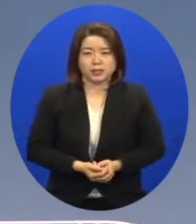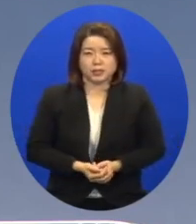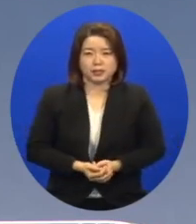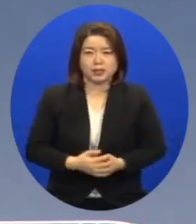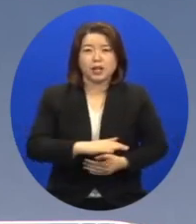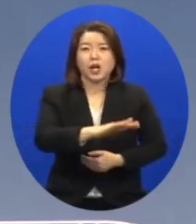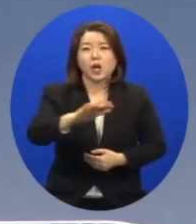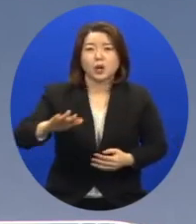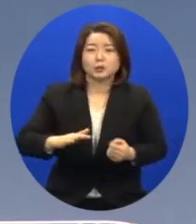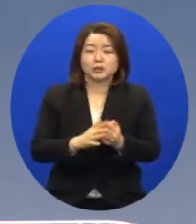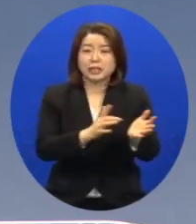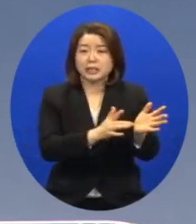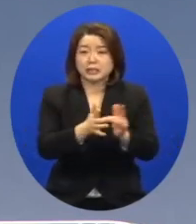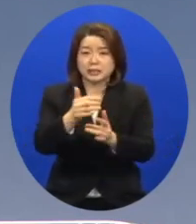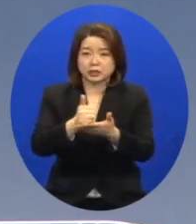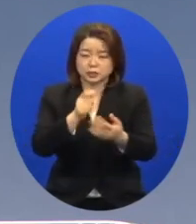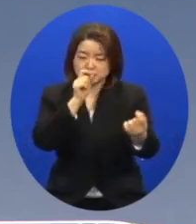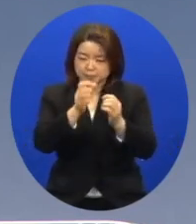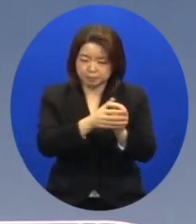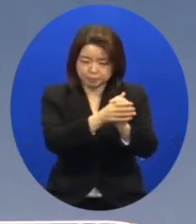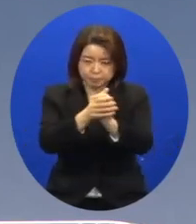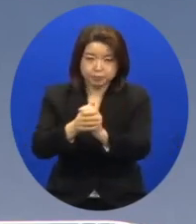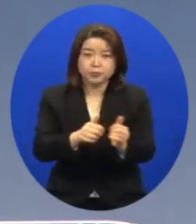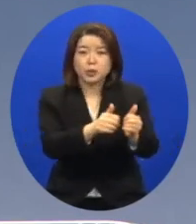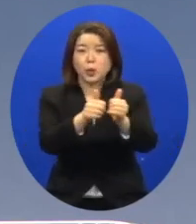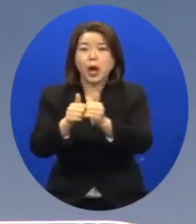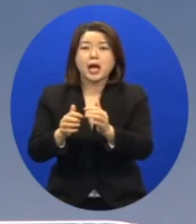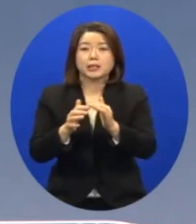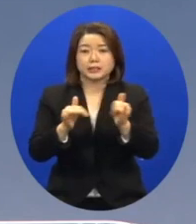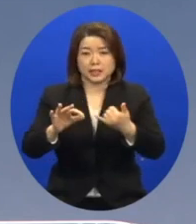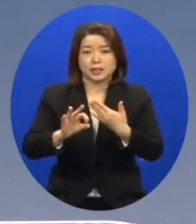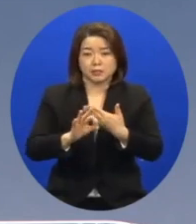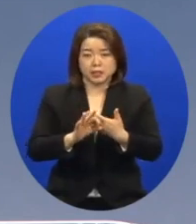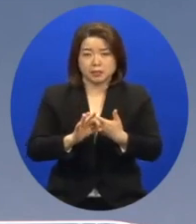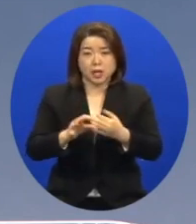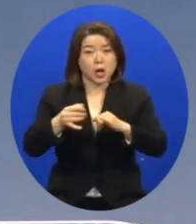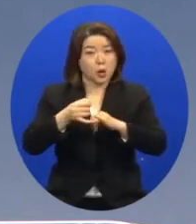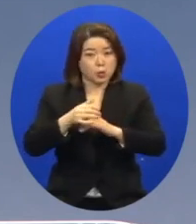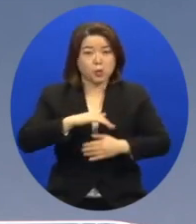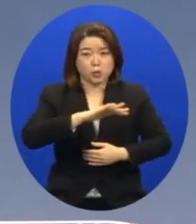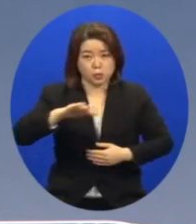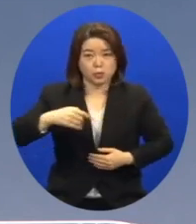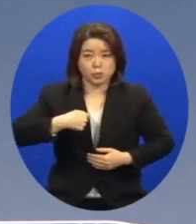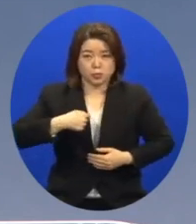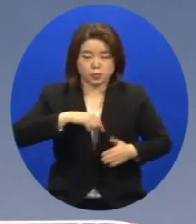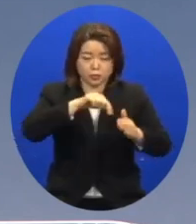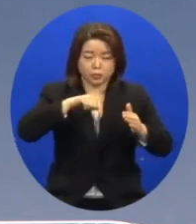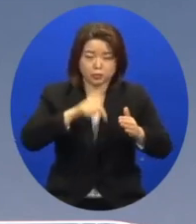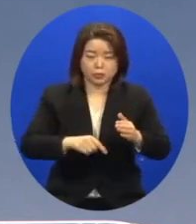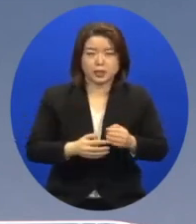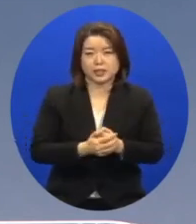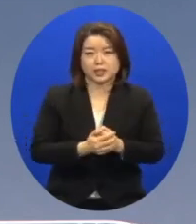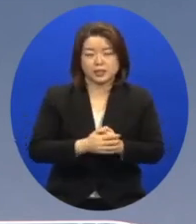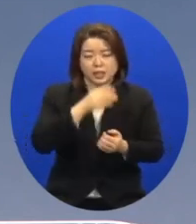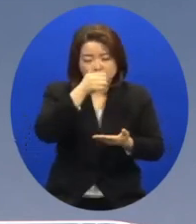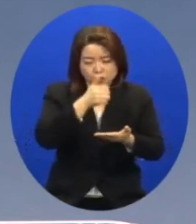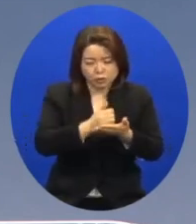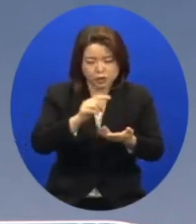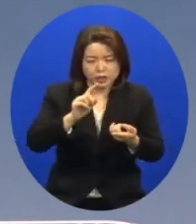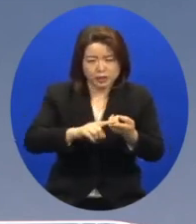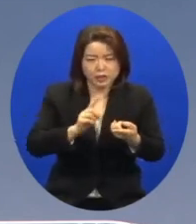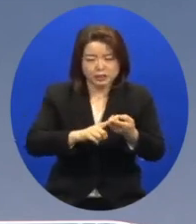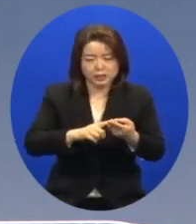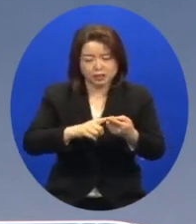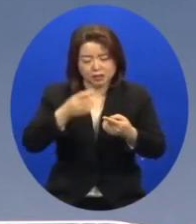우리가 예수님과 친밀 동행 하는 사람이라면 반드시 우리 안에 죄에 대한 애통 함이 있게 되어